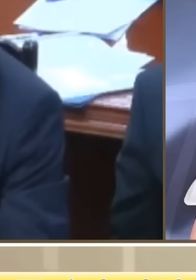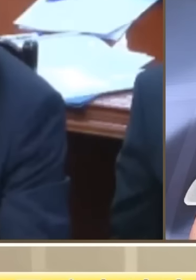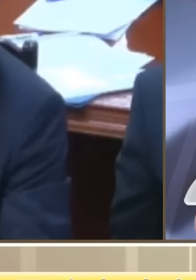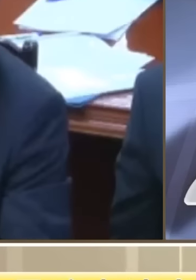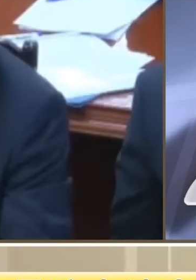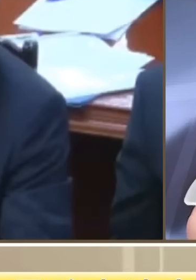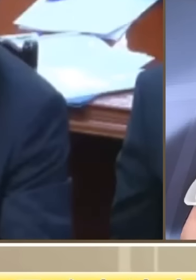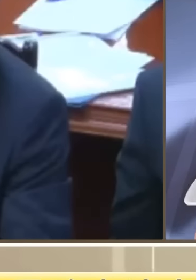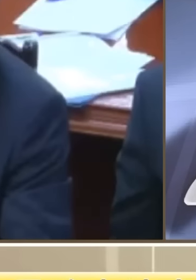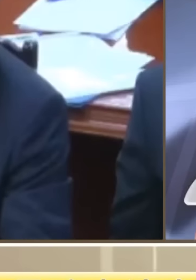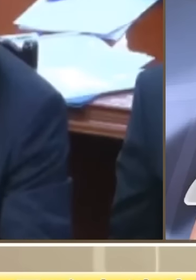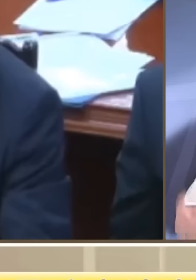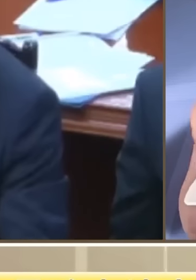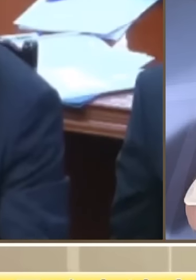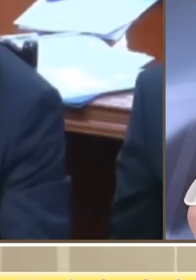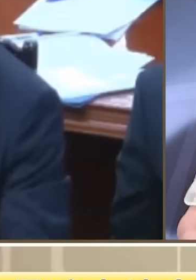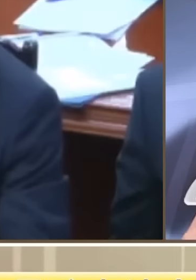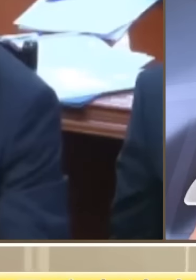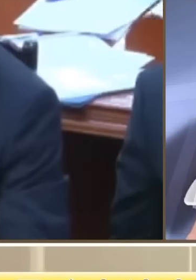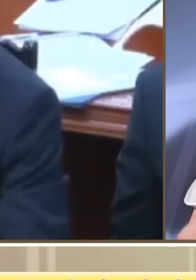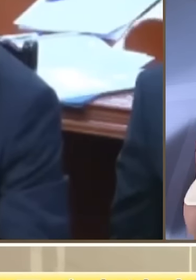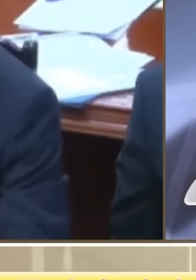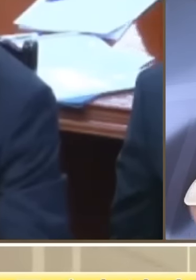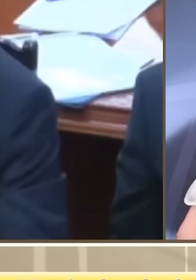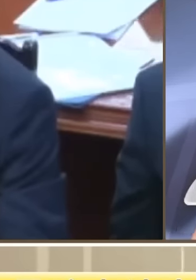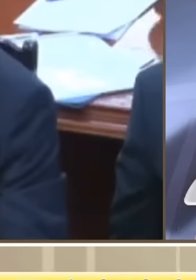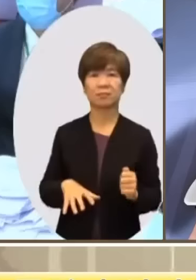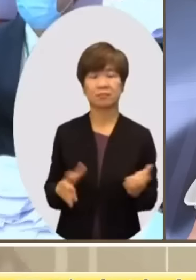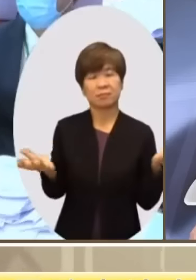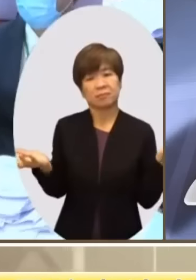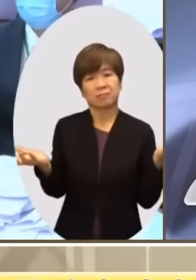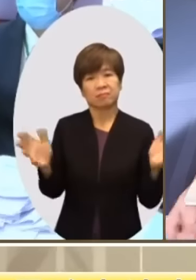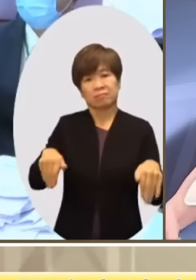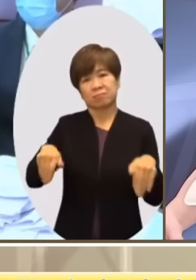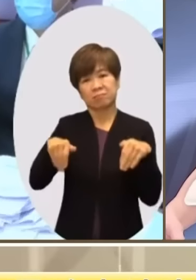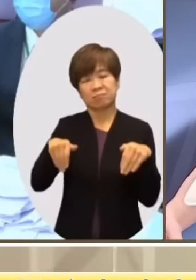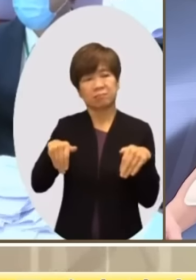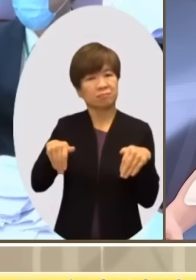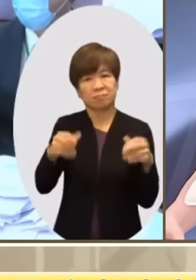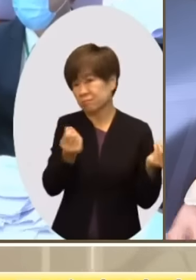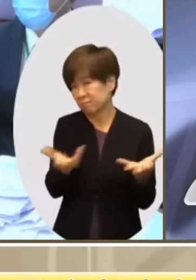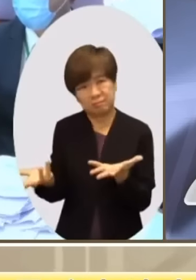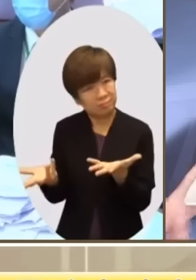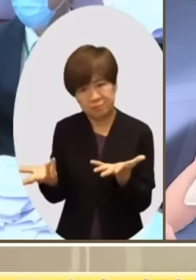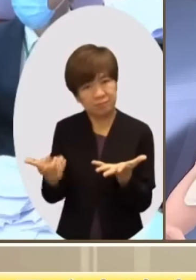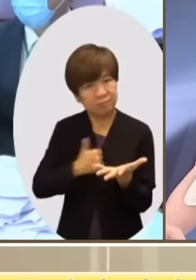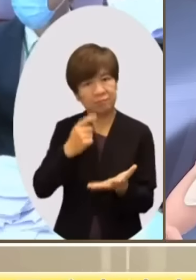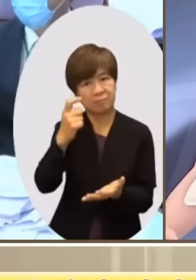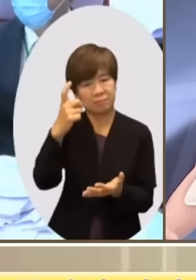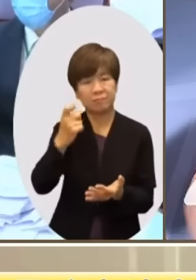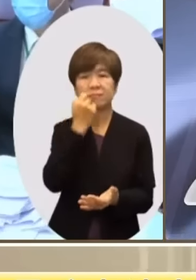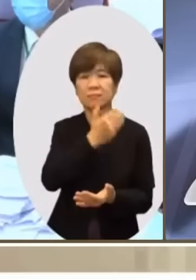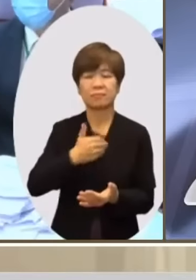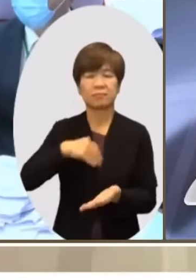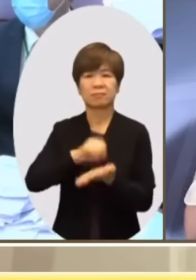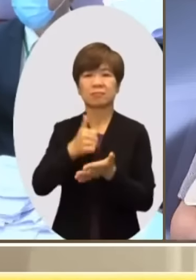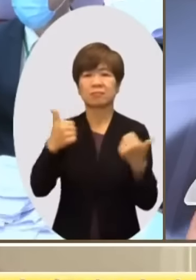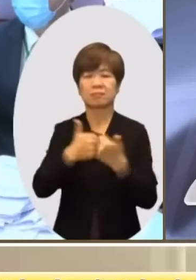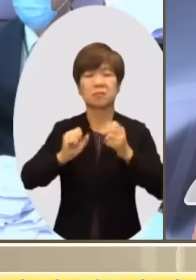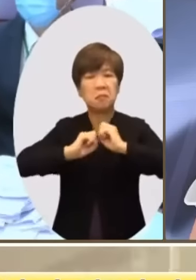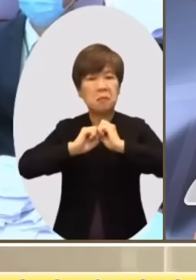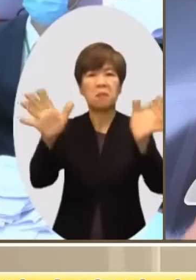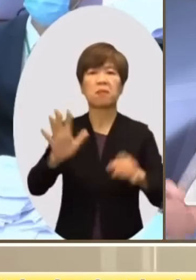官陶景黑，有王义川，有林淑芬，还有沈博阳，拜托你请陈莹来辩论，你先找他们辩论啊。你如果